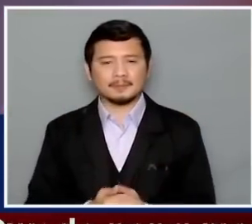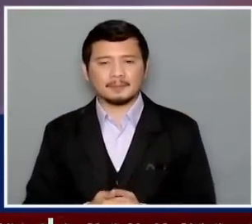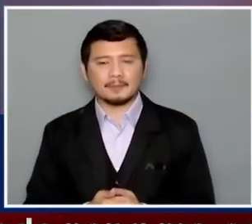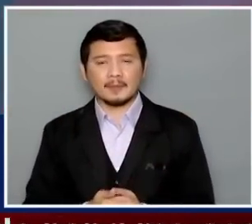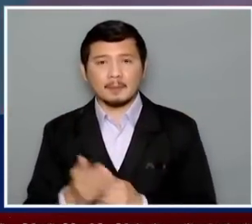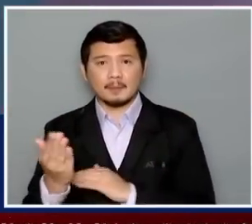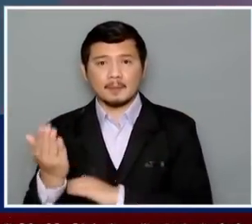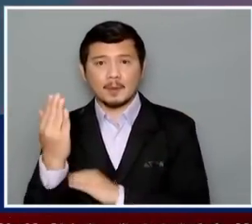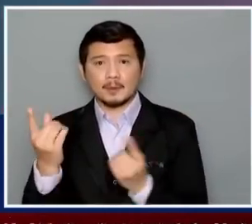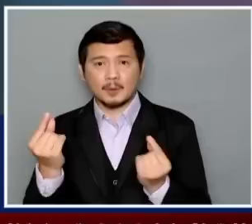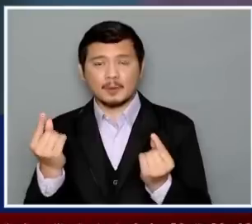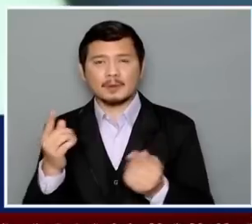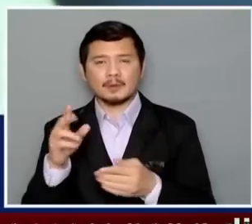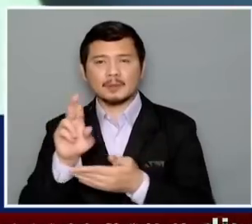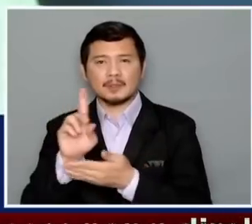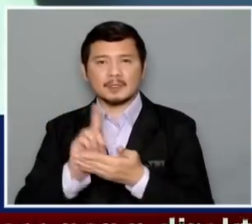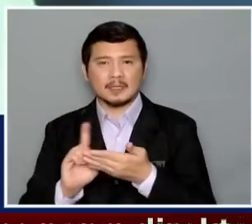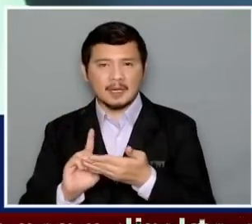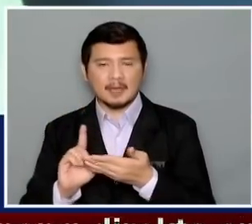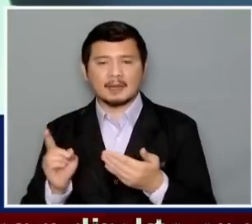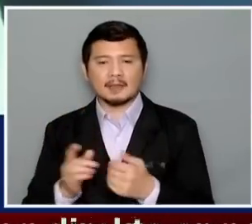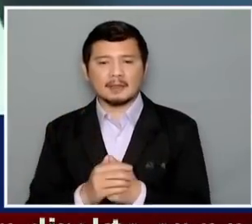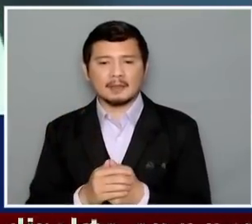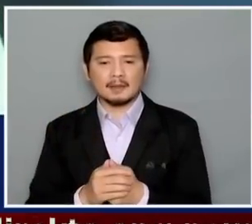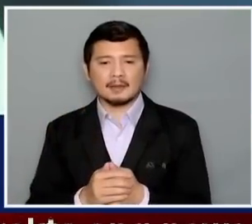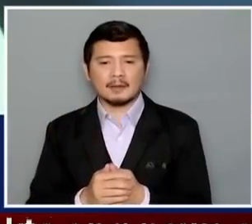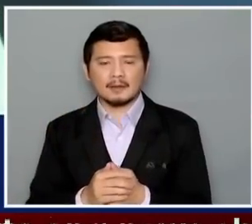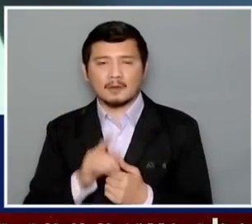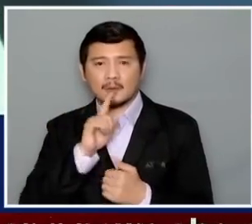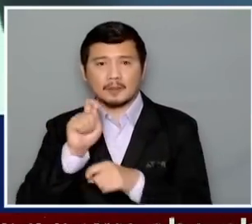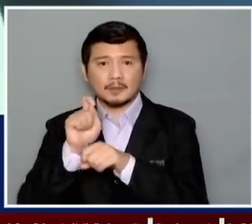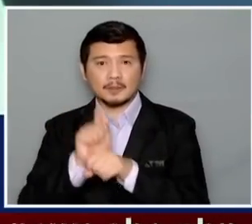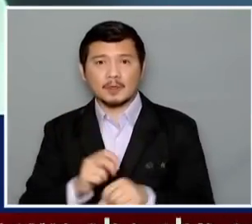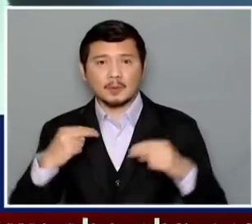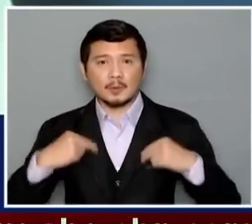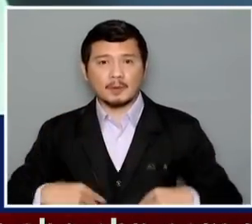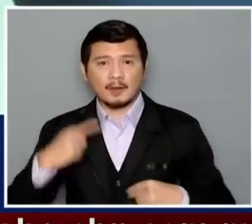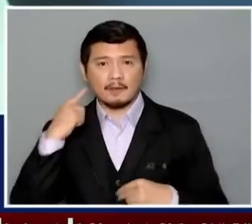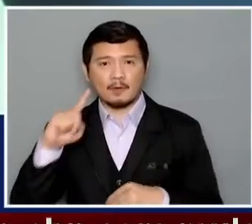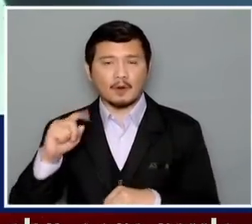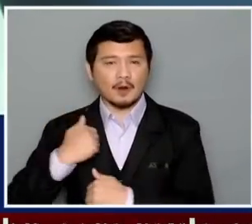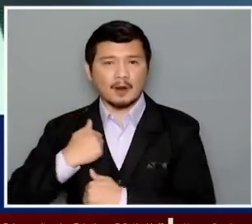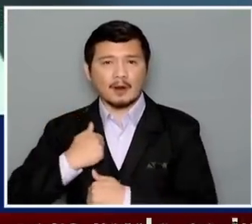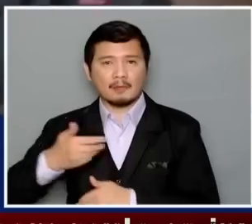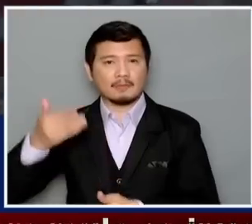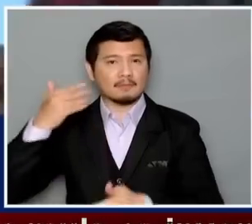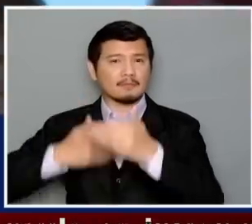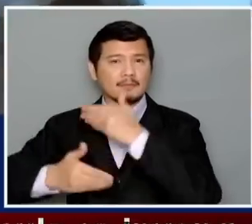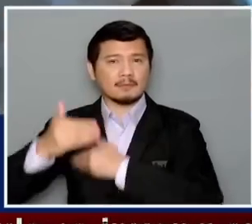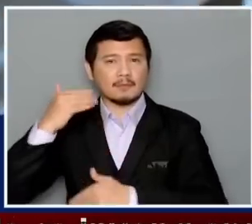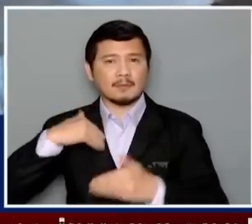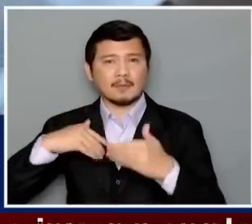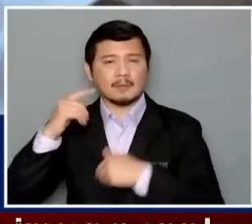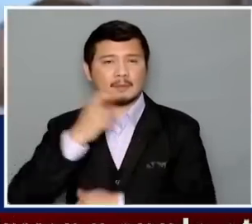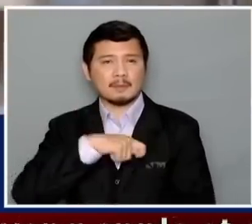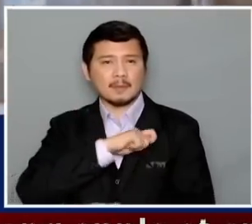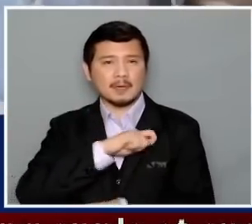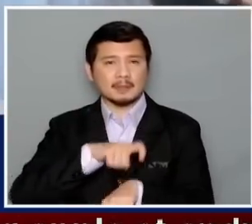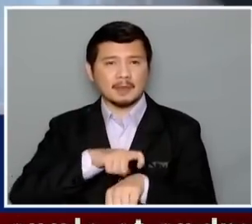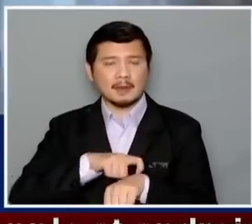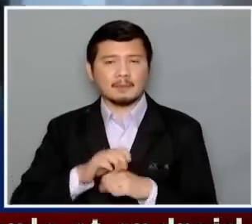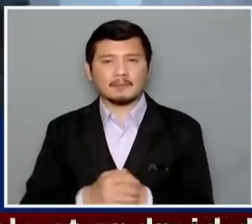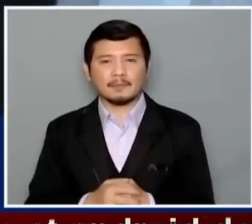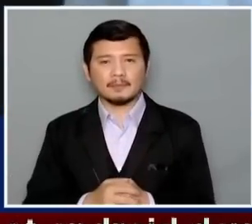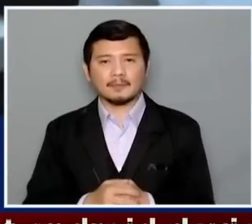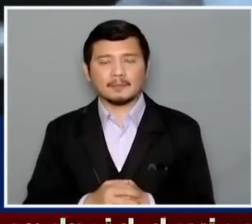hango sa disenyo ng rayadilyo, ang tradisyonal na uniforme ng mga sundalo noong panahon ng Kastila. Habang ang barong naman na